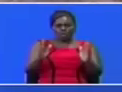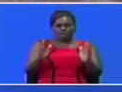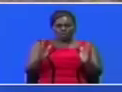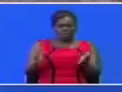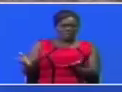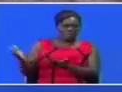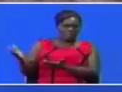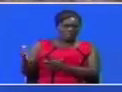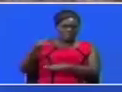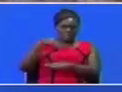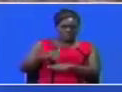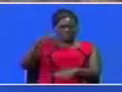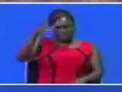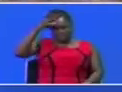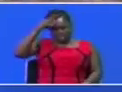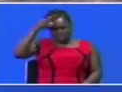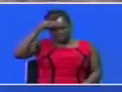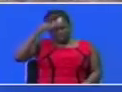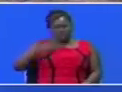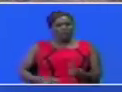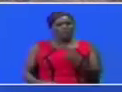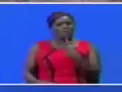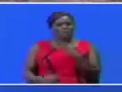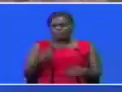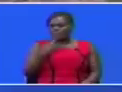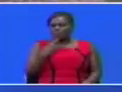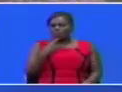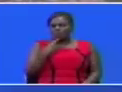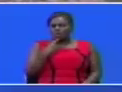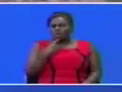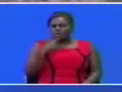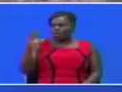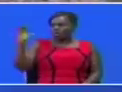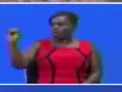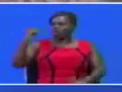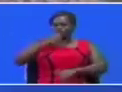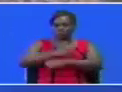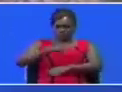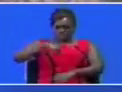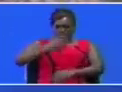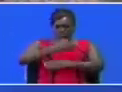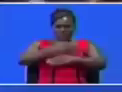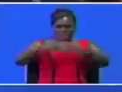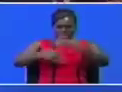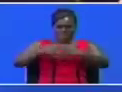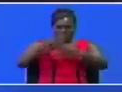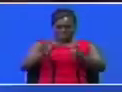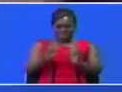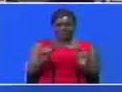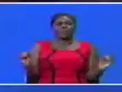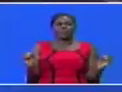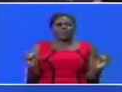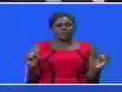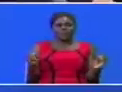kitu imeadhiri elimu kwa upande ya Pokot. Karaya nasari ambayo mimi nilijenga iko wapi? Na kufuatia